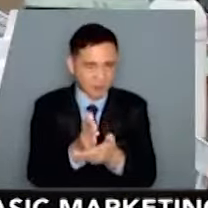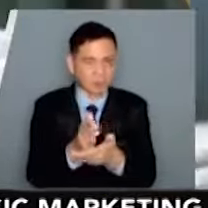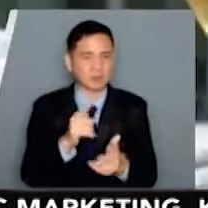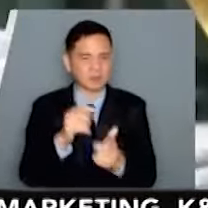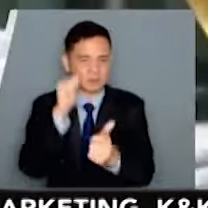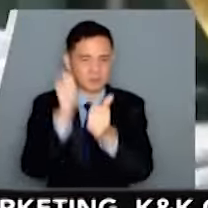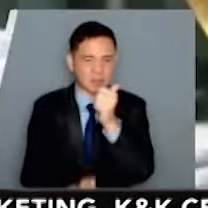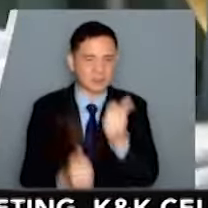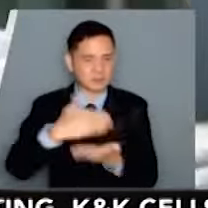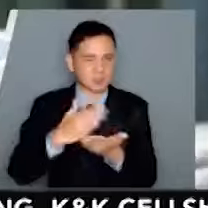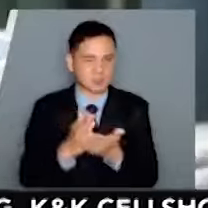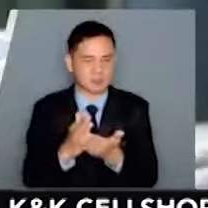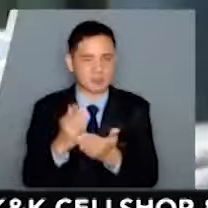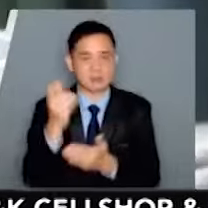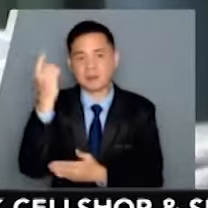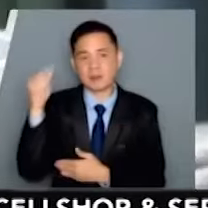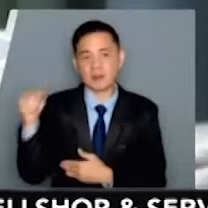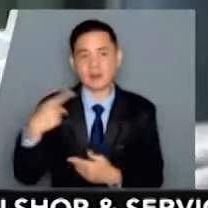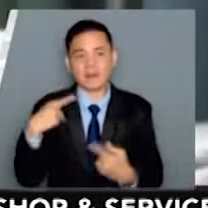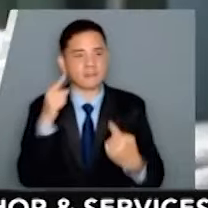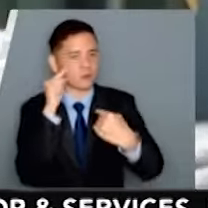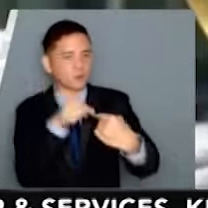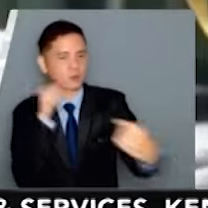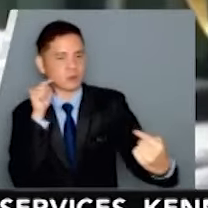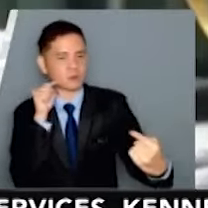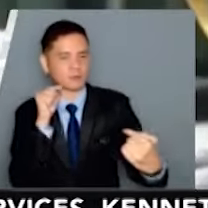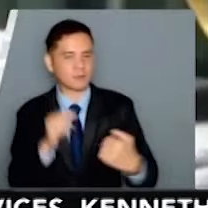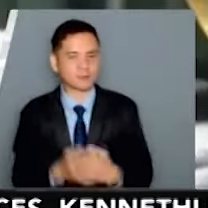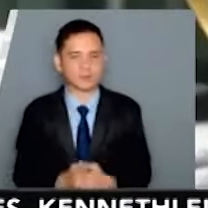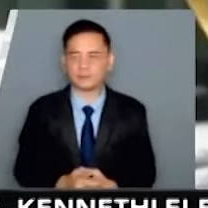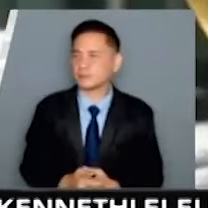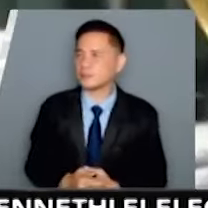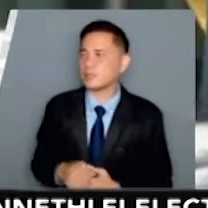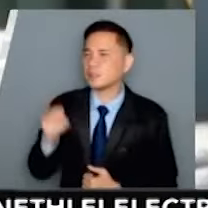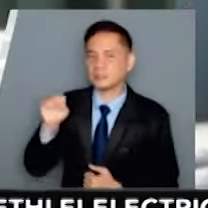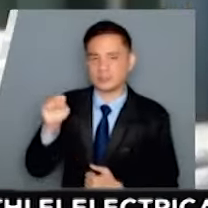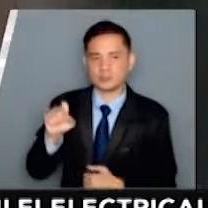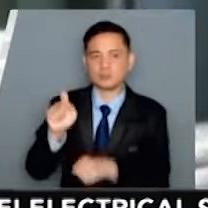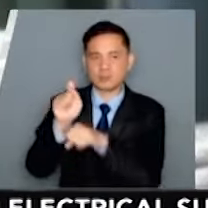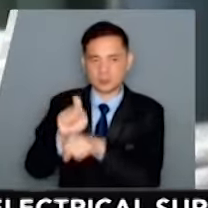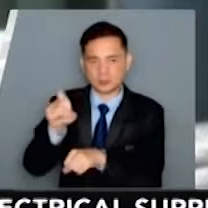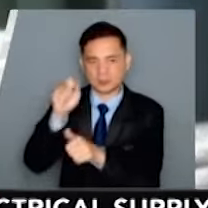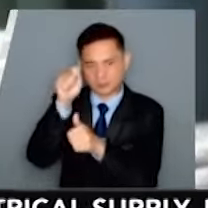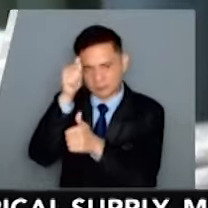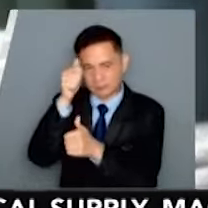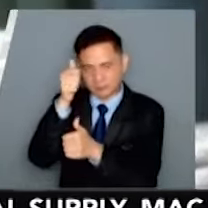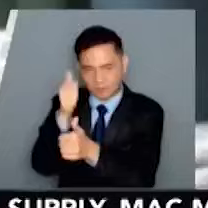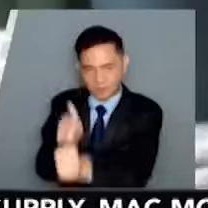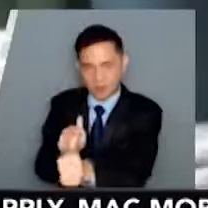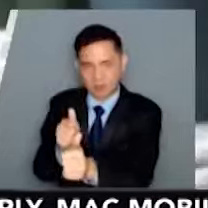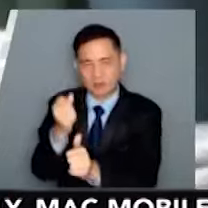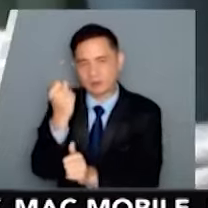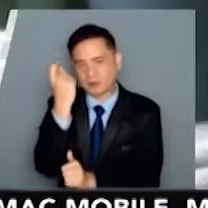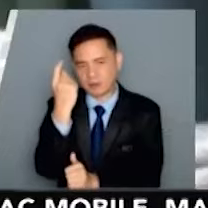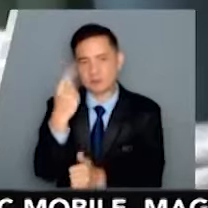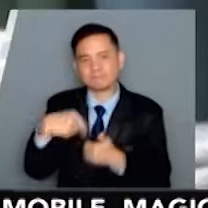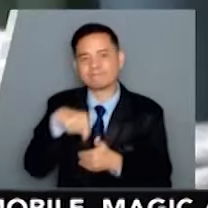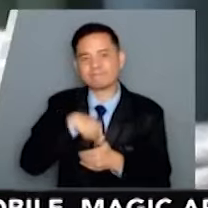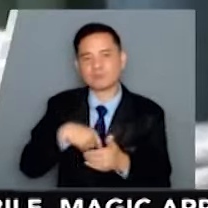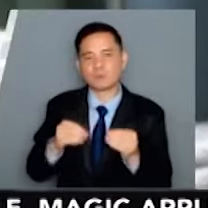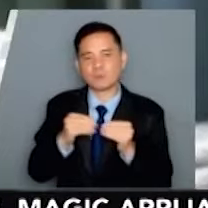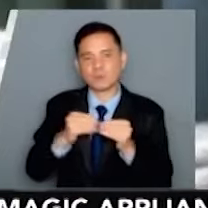mosyon. Iaanhin natin ang tradisyon kung tatalikuran natin ang ating responsibilidad sa taong bayan